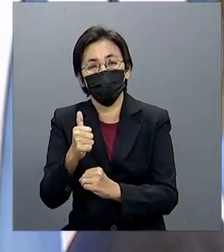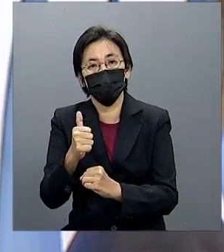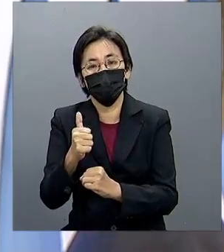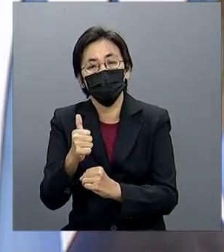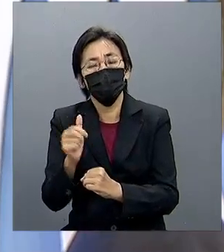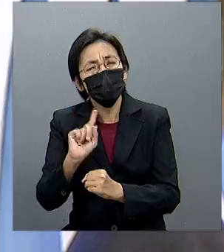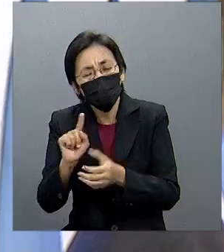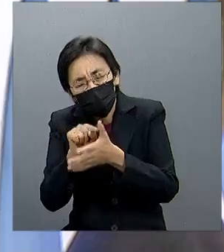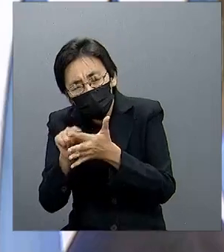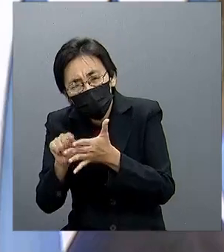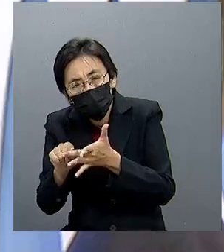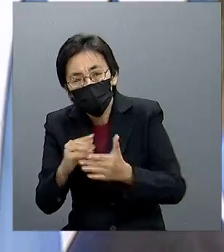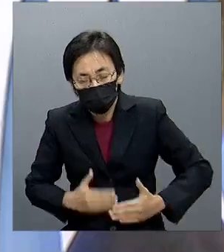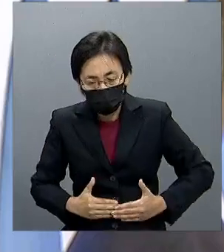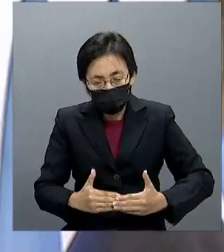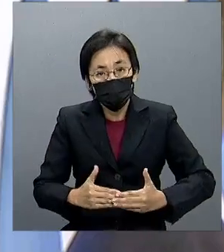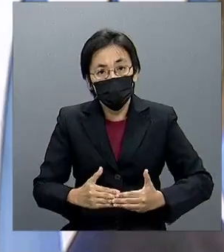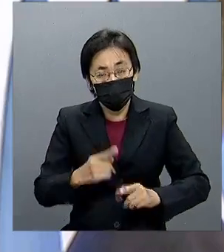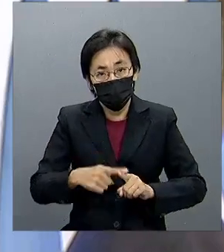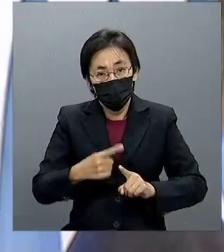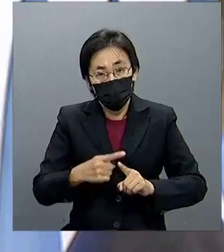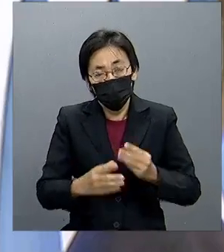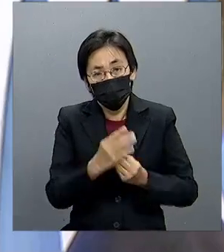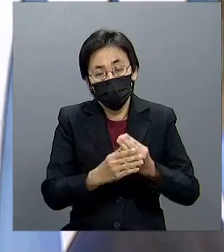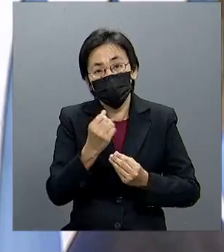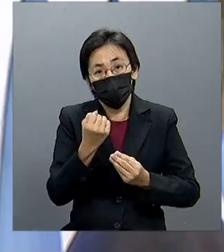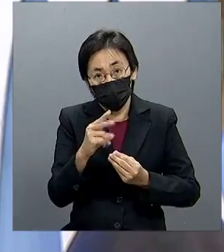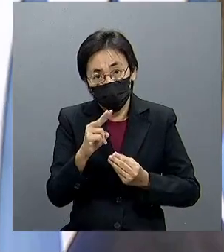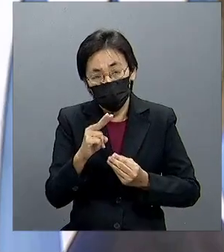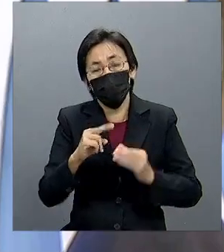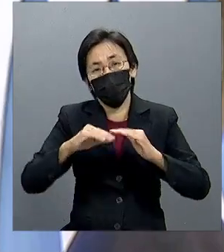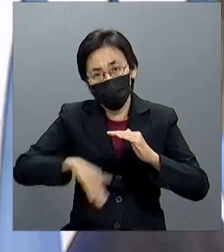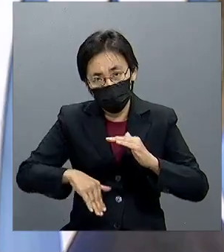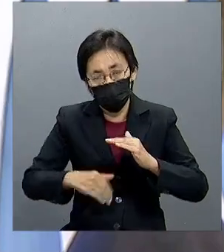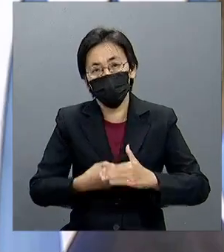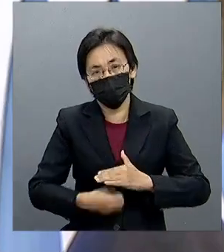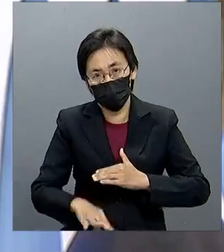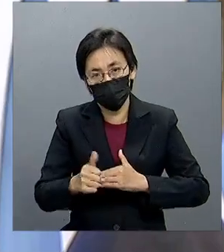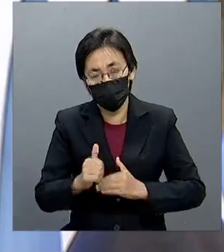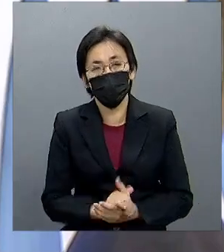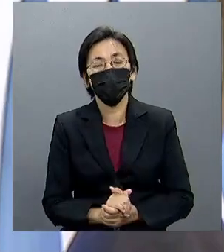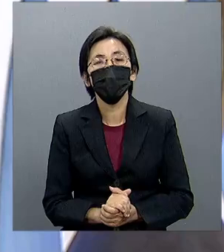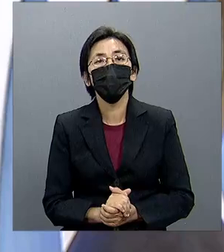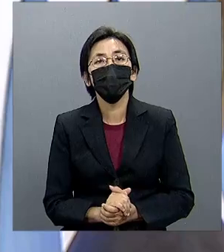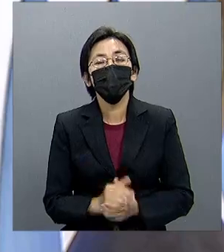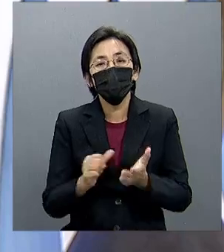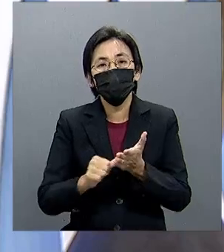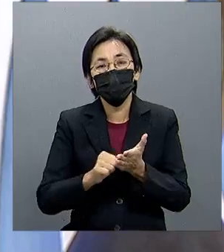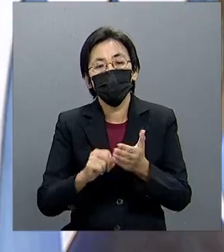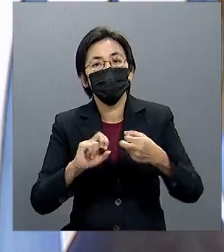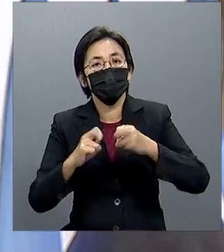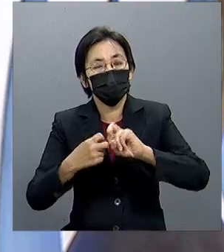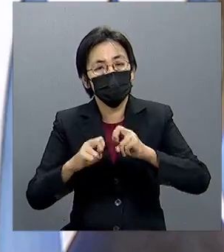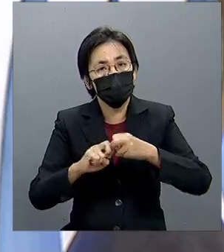ครรภ์ไม่เกิน12สัปดาห์นั่นเองค่ะซึ่งในกรณีนี้นะคะจะเป็นการแก้ไขปัญหาหรือว่าเป็นการเ